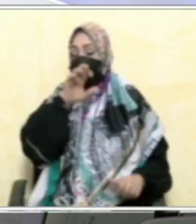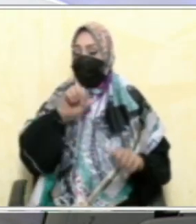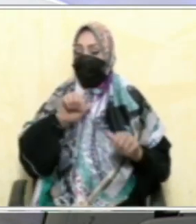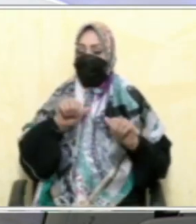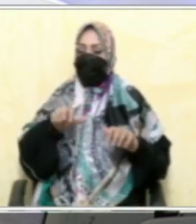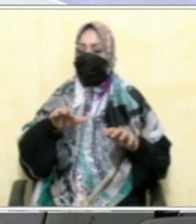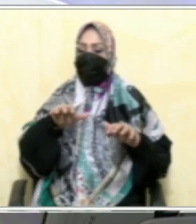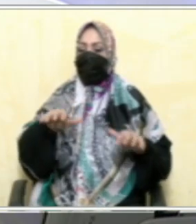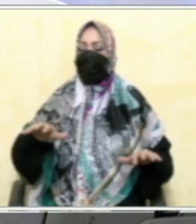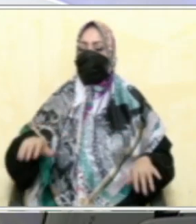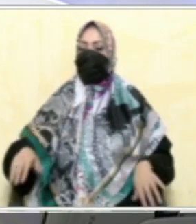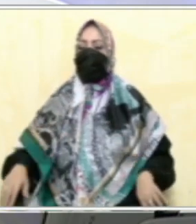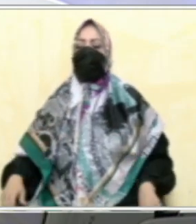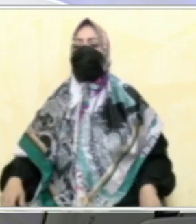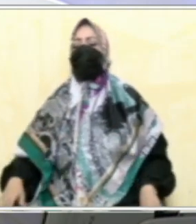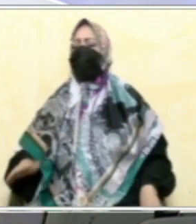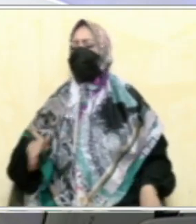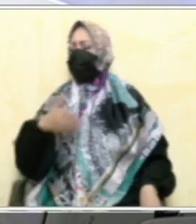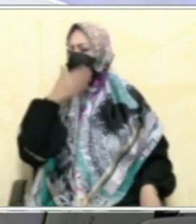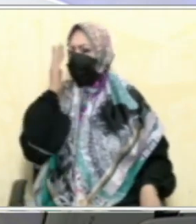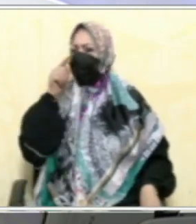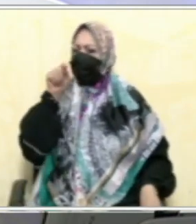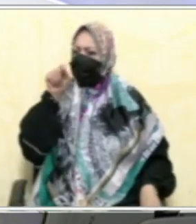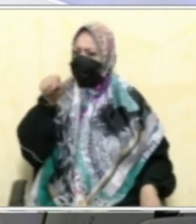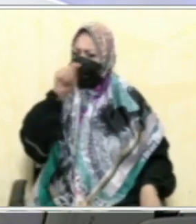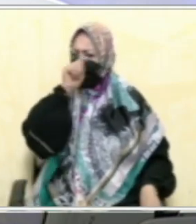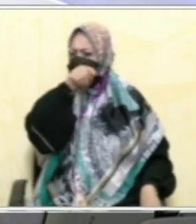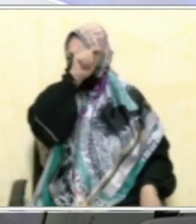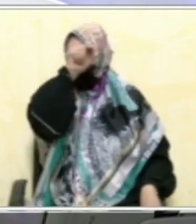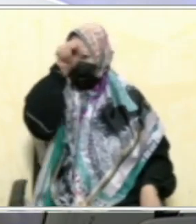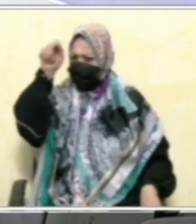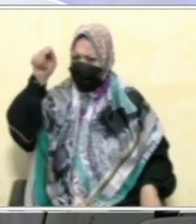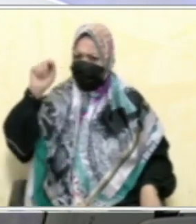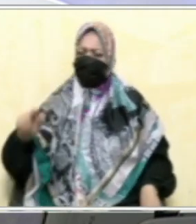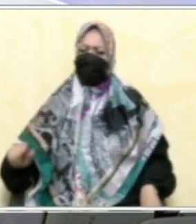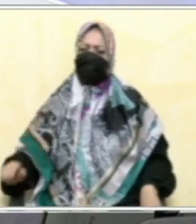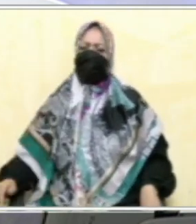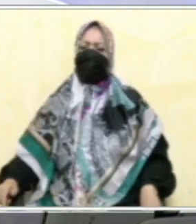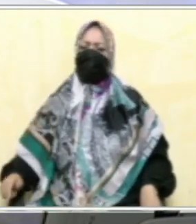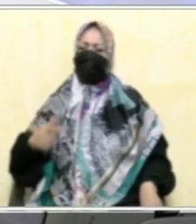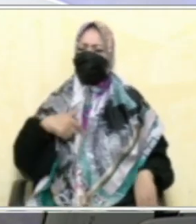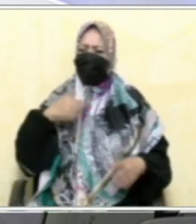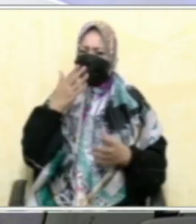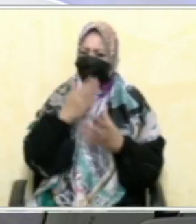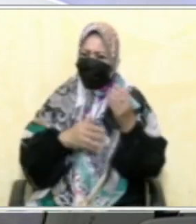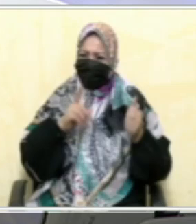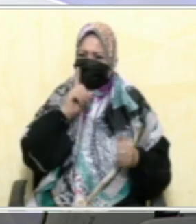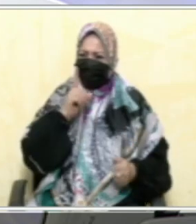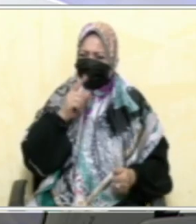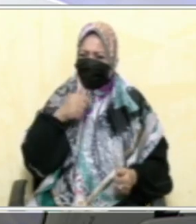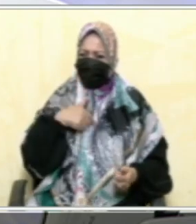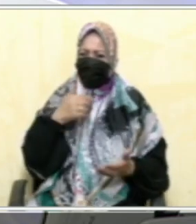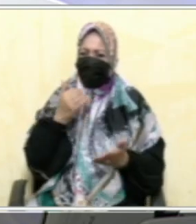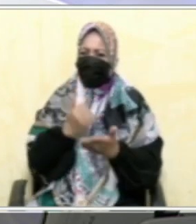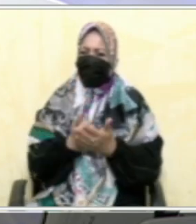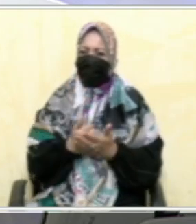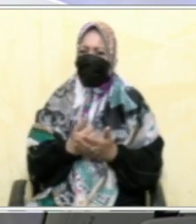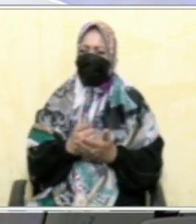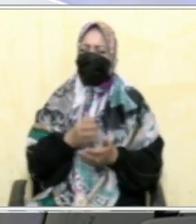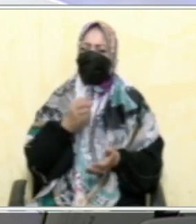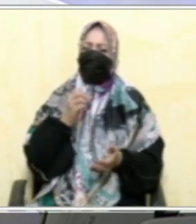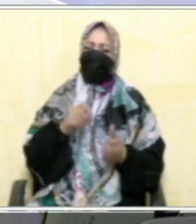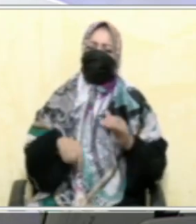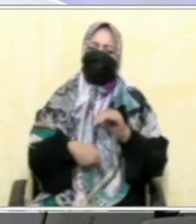أن إحدى المدرسات، وهذا راهو لي لما نقول مدرسات لا يعني أنني نزكي في المدرسين، ردوا